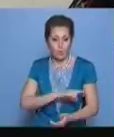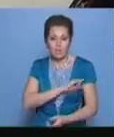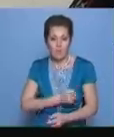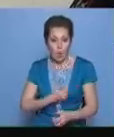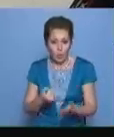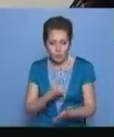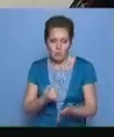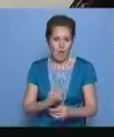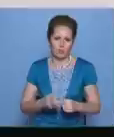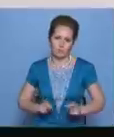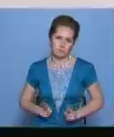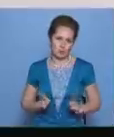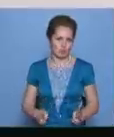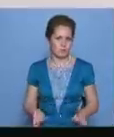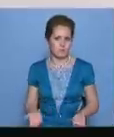– это преступно.